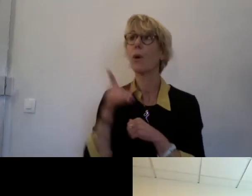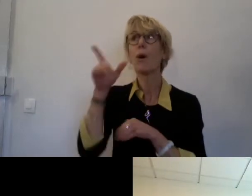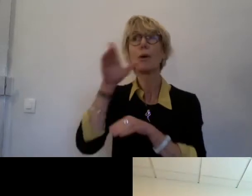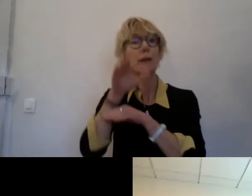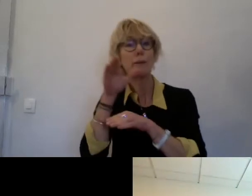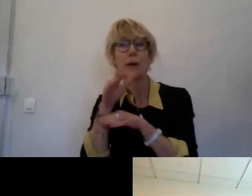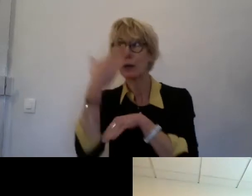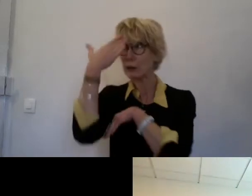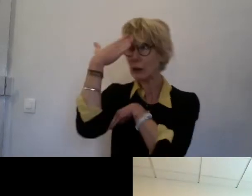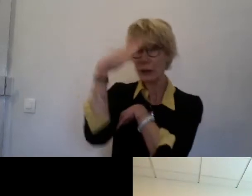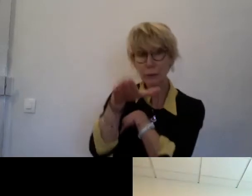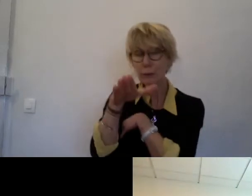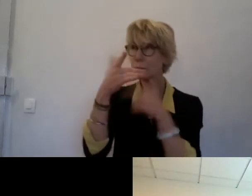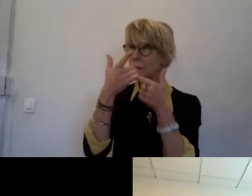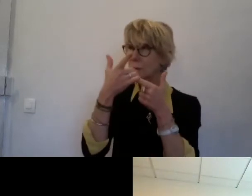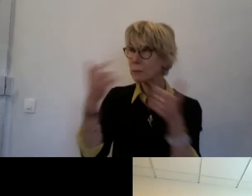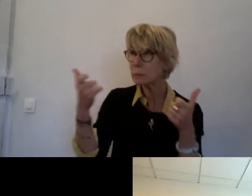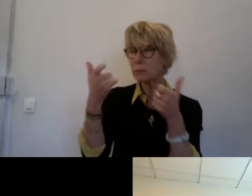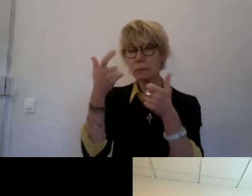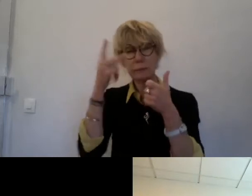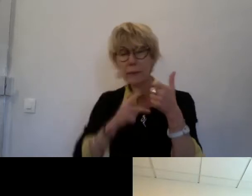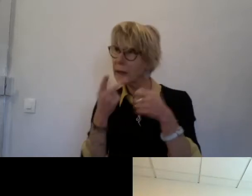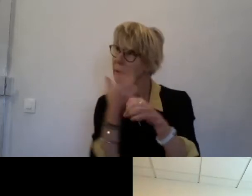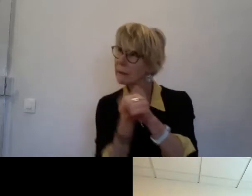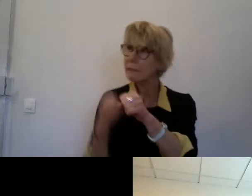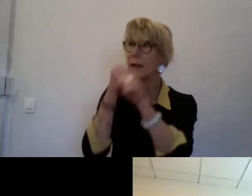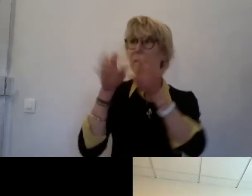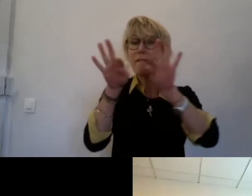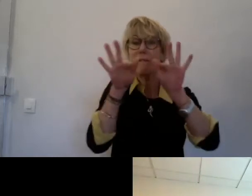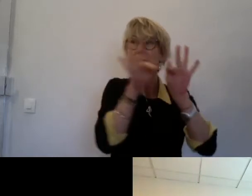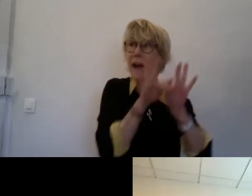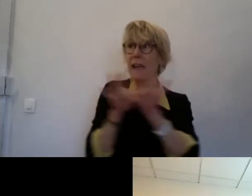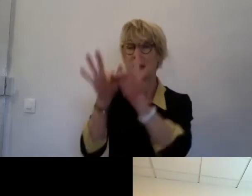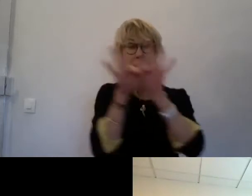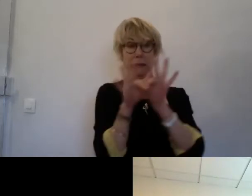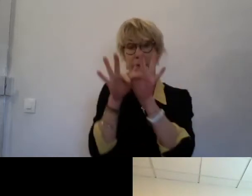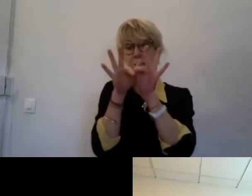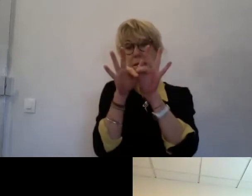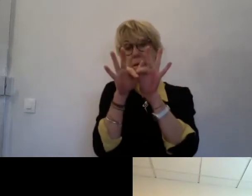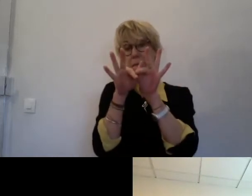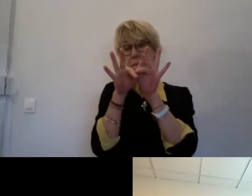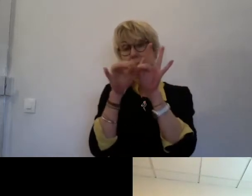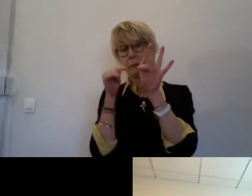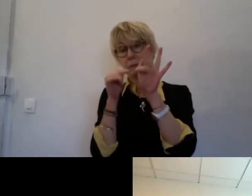vis-à-vis des soignants. Et donc je pense que là, il y a aussi une notion de fraternité. Enfin, c'est un grand mot, mais je pense qu'il y a eu de ça